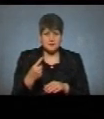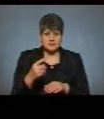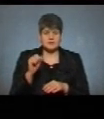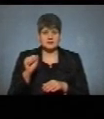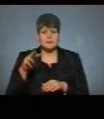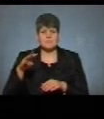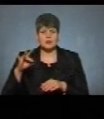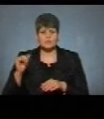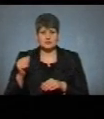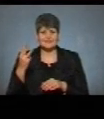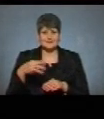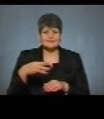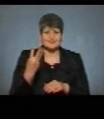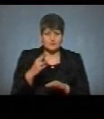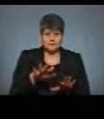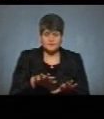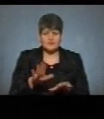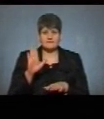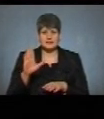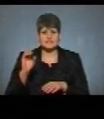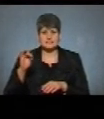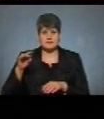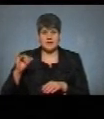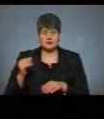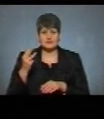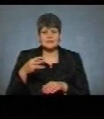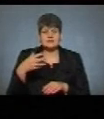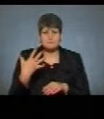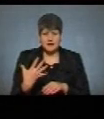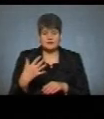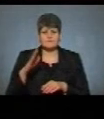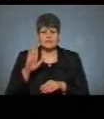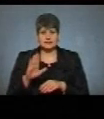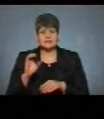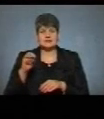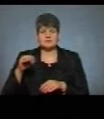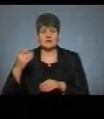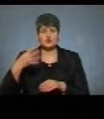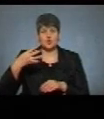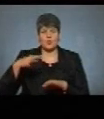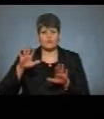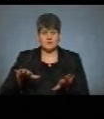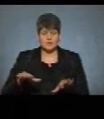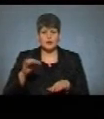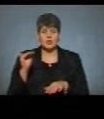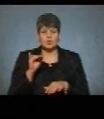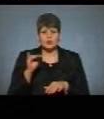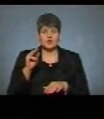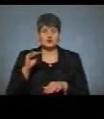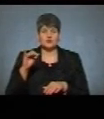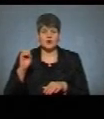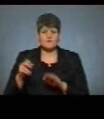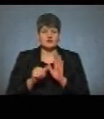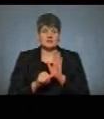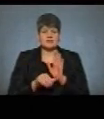Анастасія Меркушина на 33-му місці, Віта Семеренко на 35-му, Валентина Семеренко на 40-му місці і Юлія Журавок на